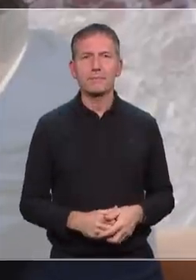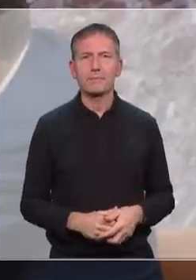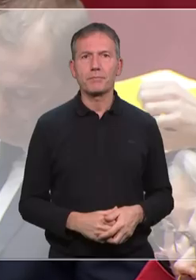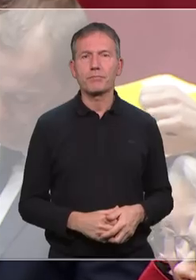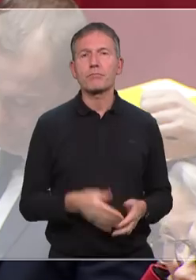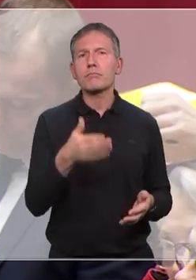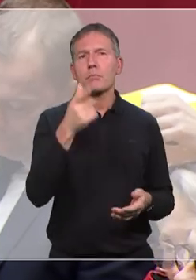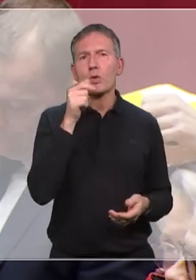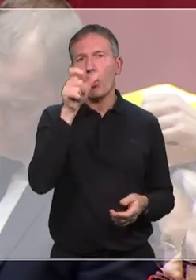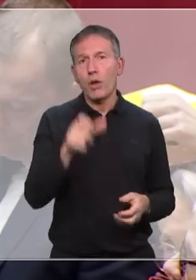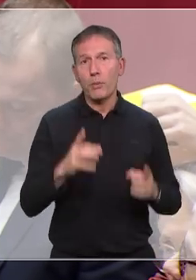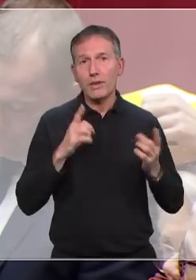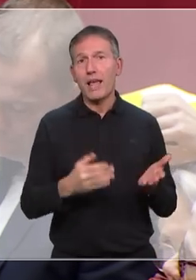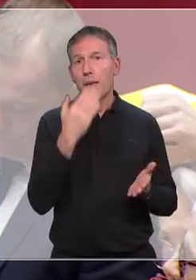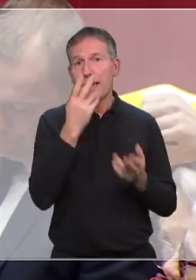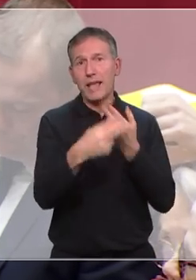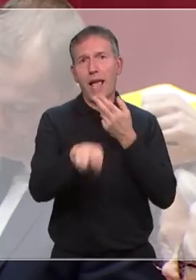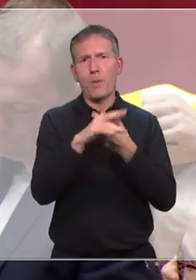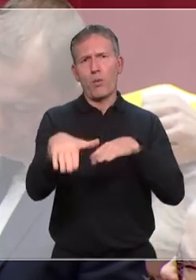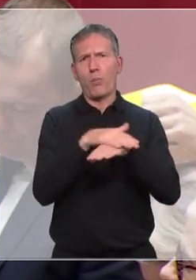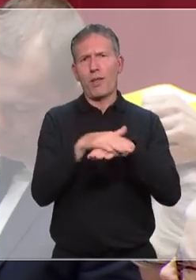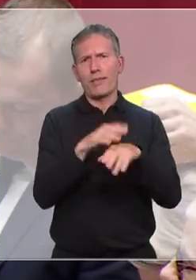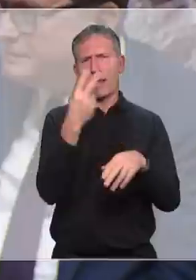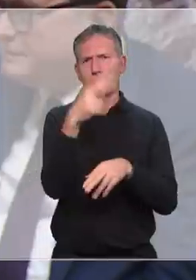Monsieur le député, merci pour votre réponse de politicien.